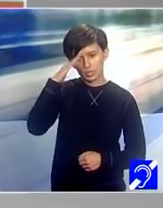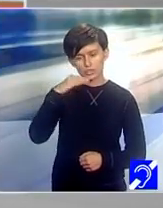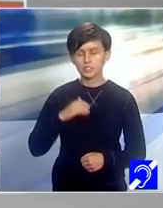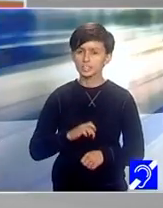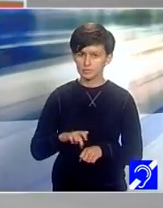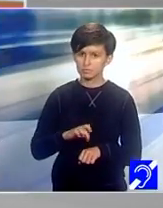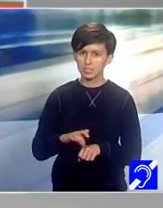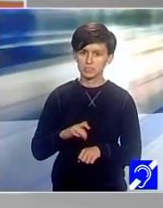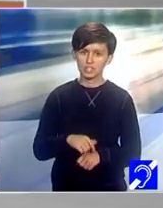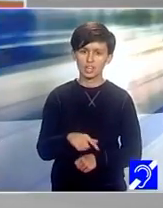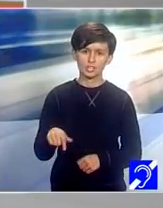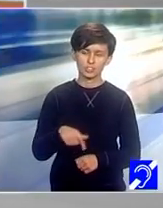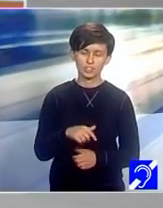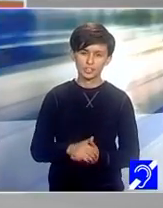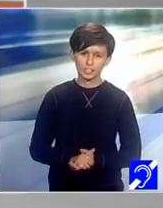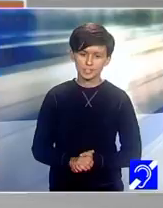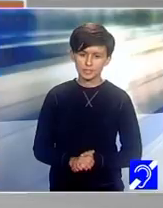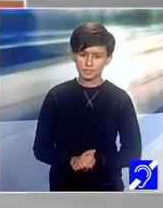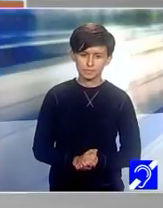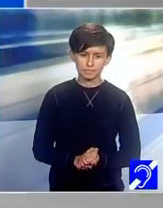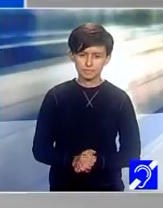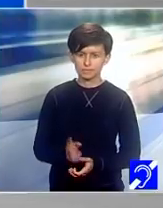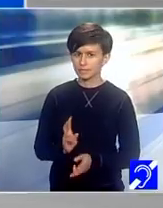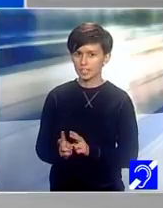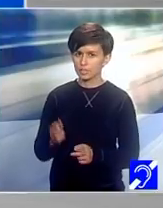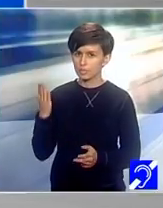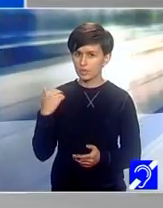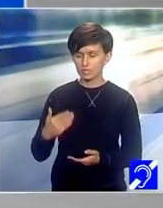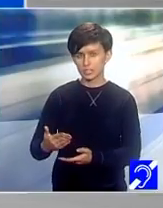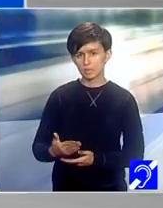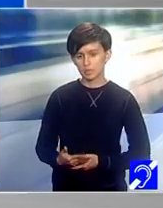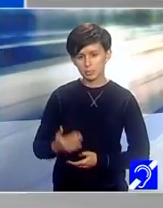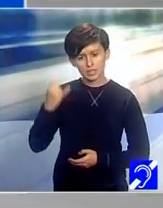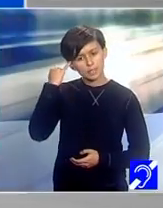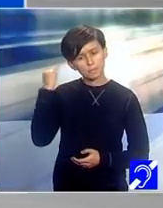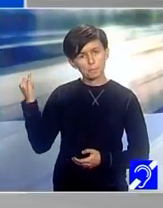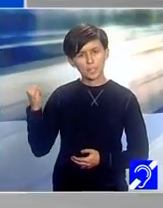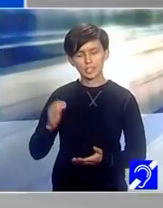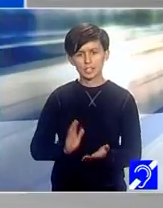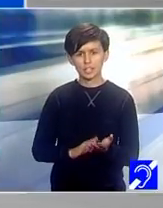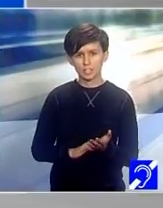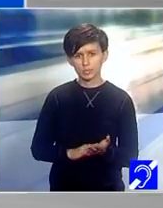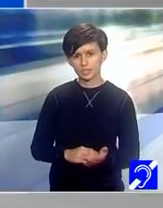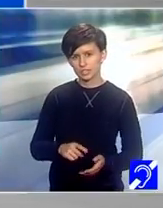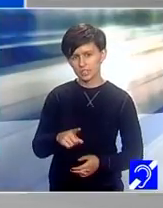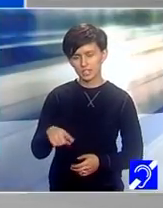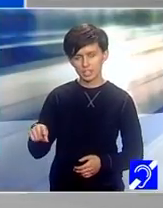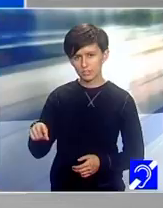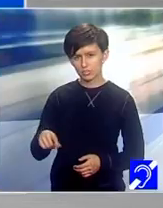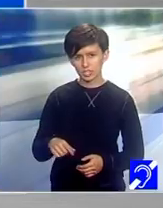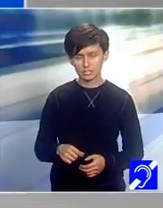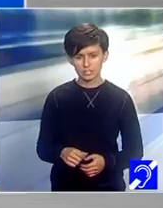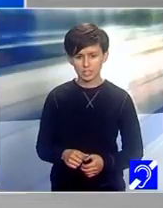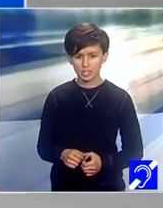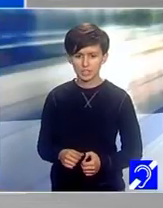Încercăm și noi. Cum a fost primită această idee? Ca motivele dumneavoastră, dumneavoastră